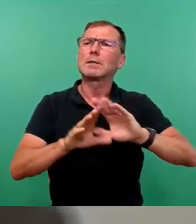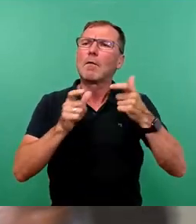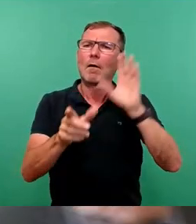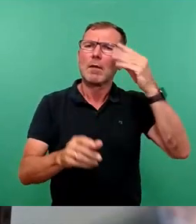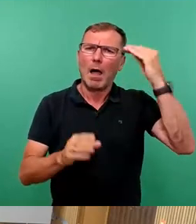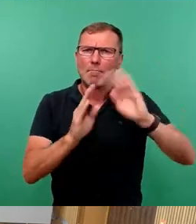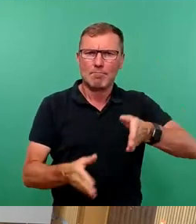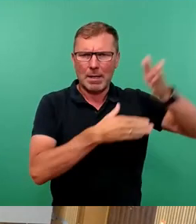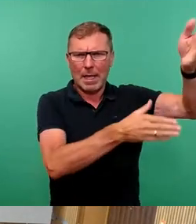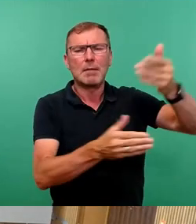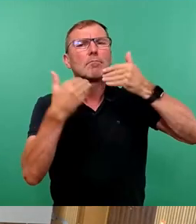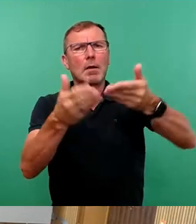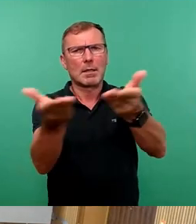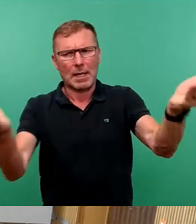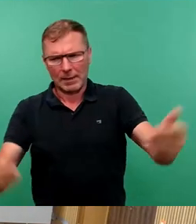Dank.